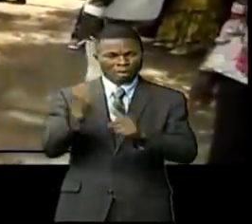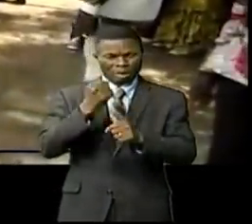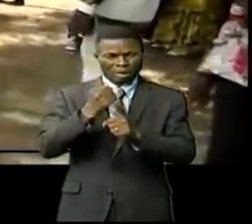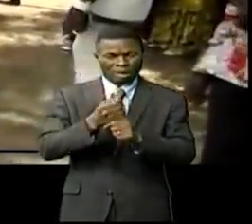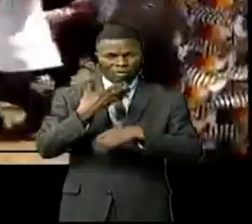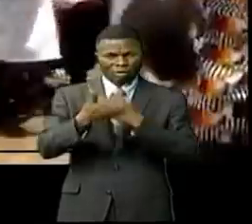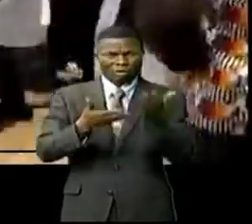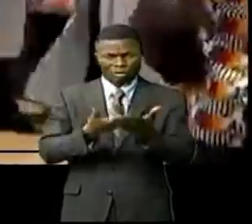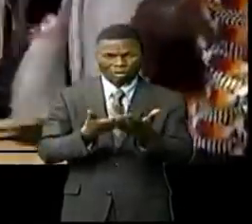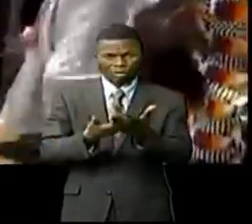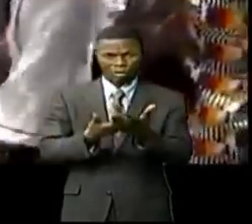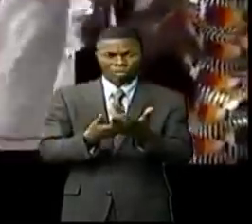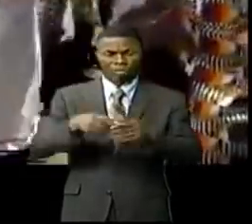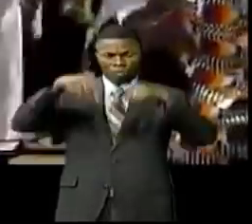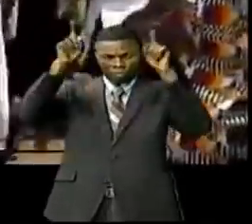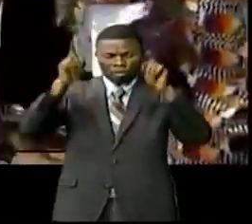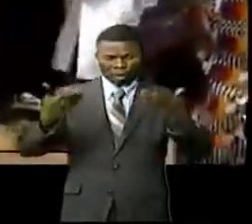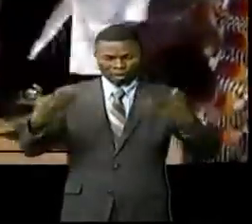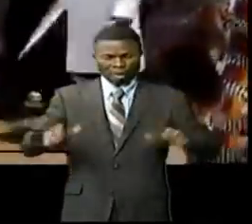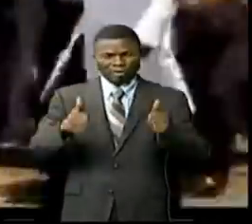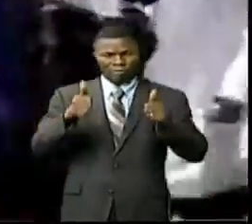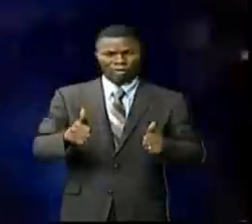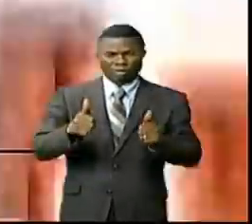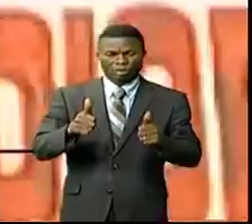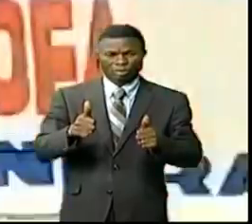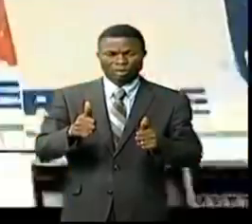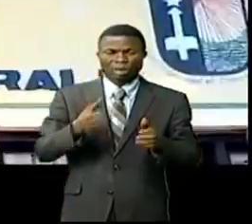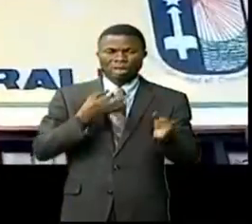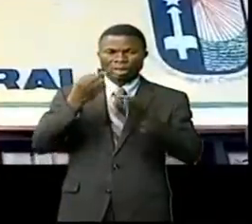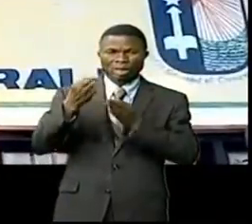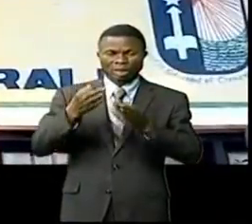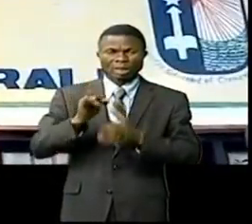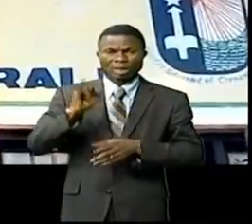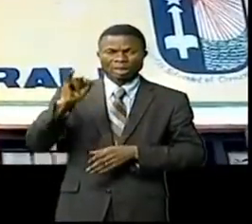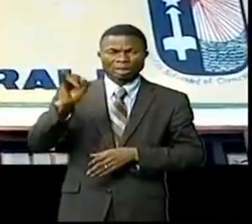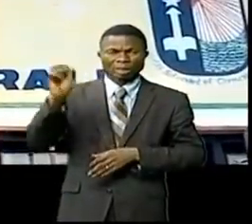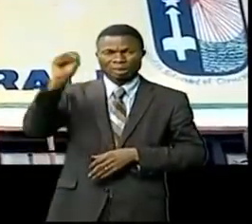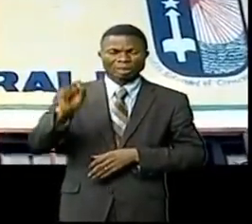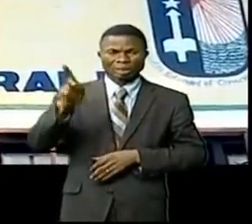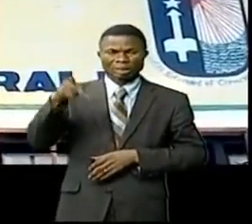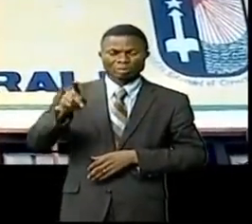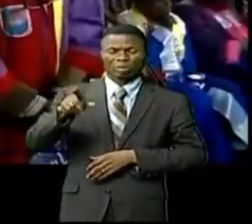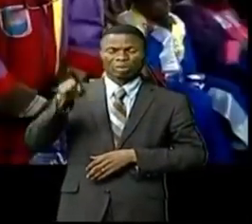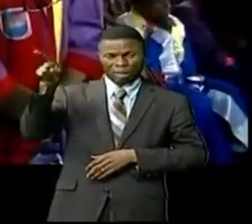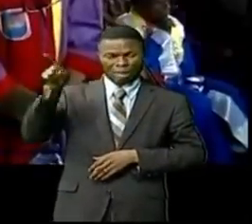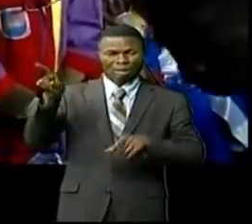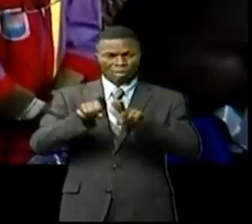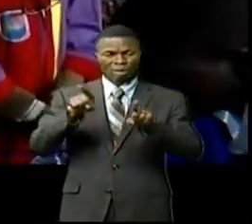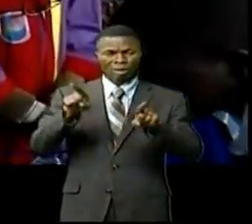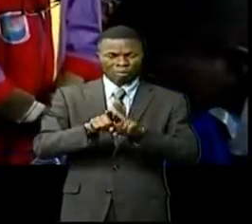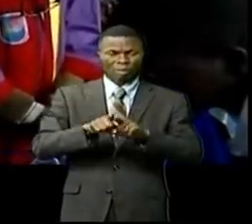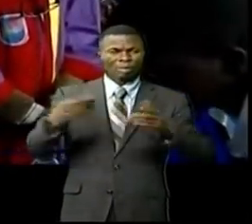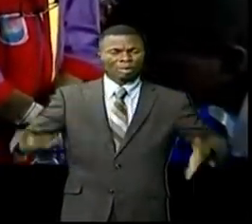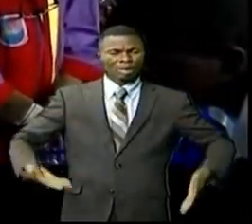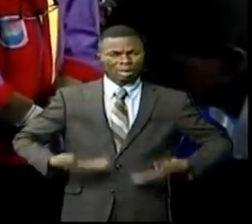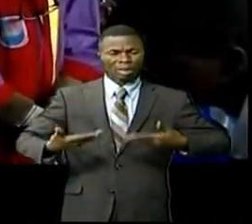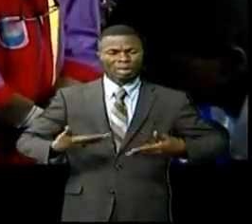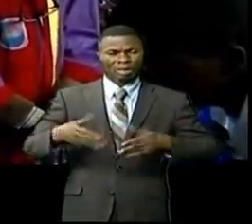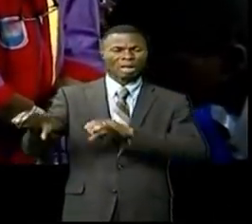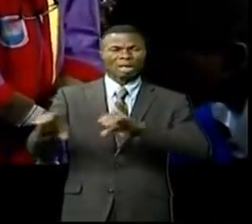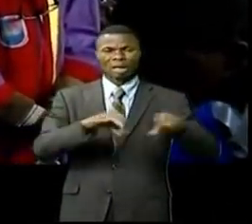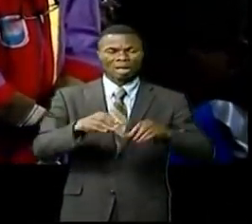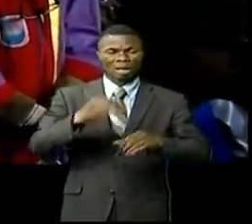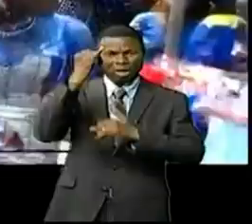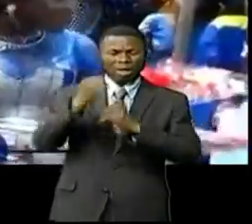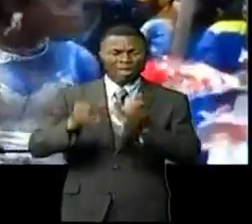C'est une année qui se termine en beauté, a-t-il renchéri. À l'ISP Idiofa, même décor, même ambiance, la cérémonie de